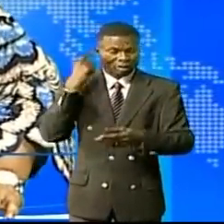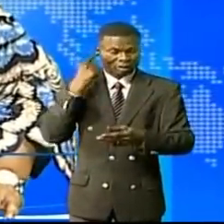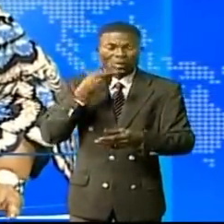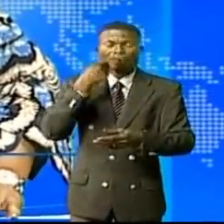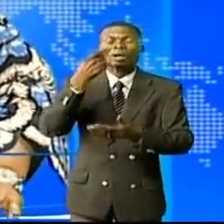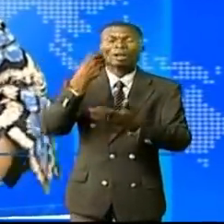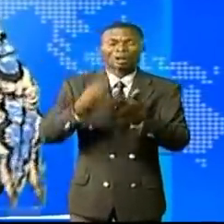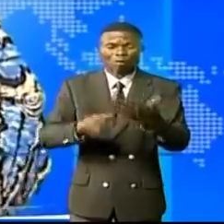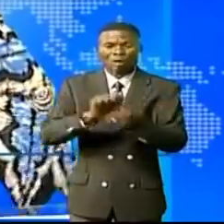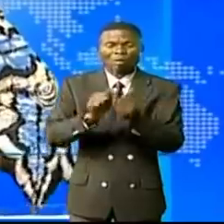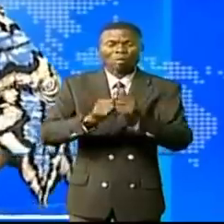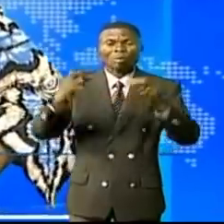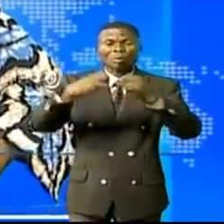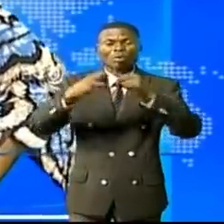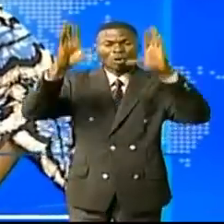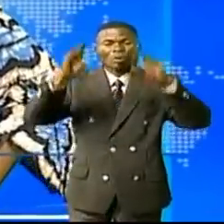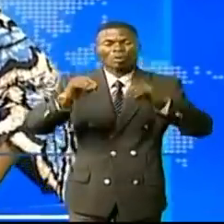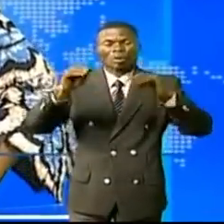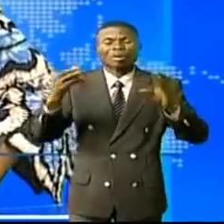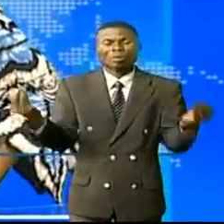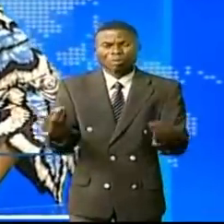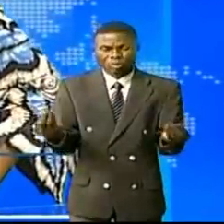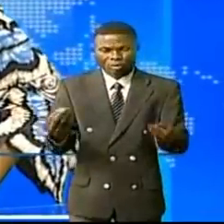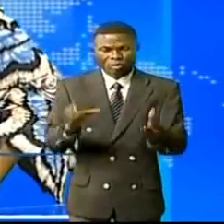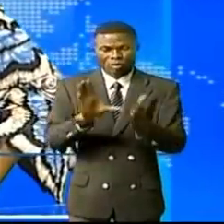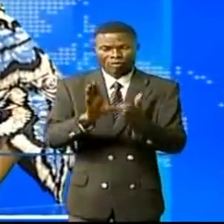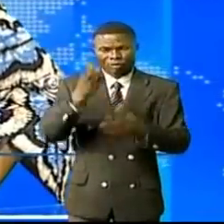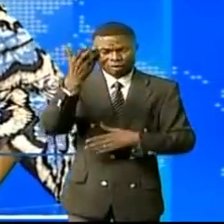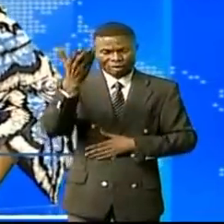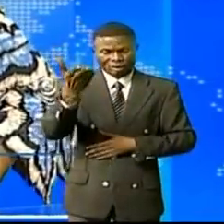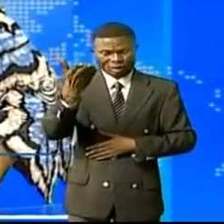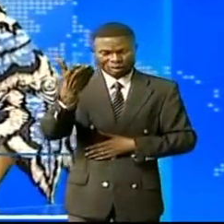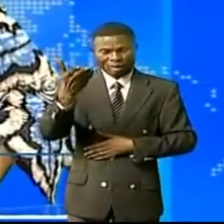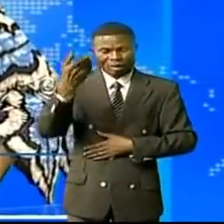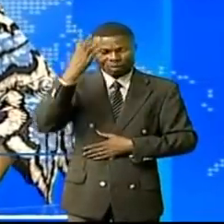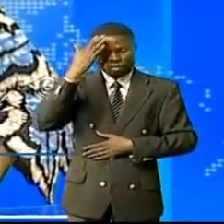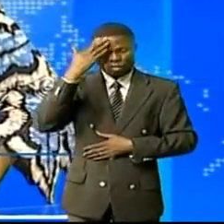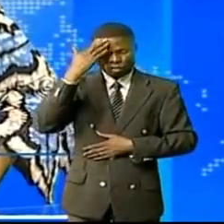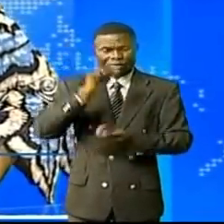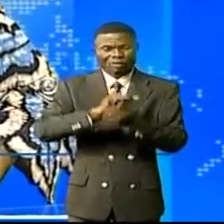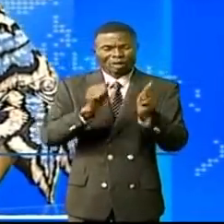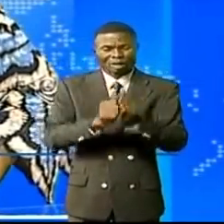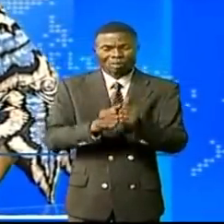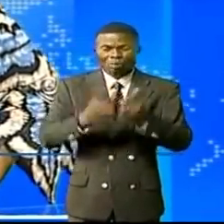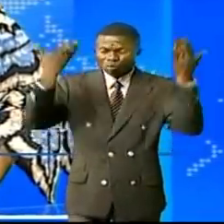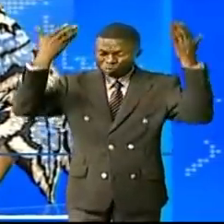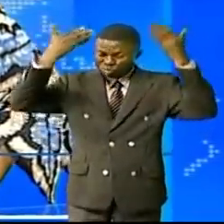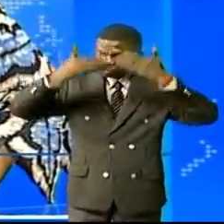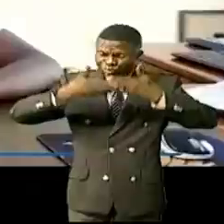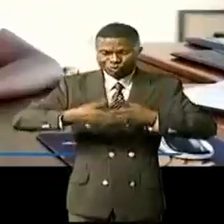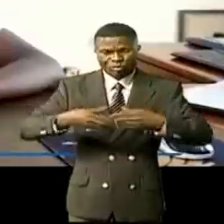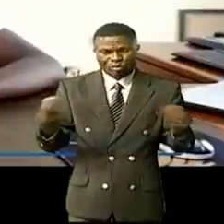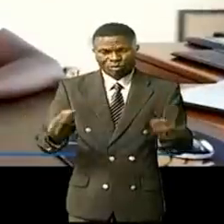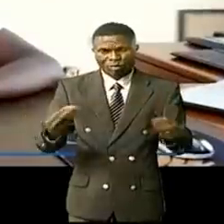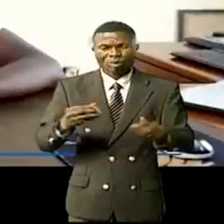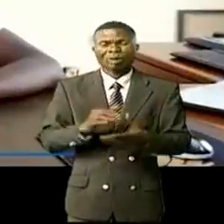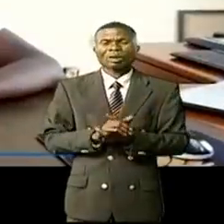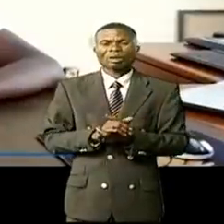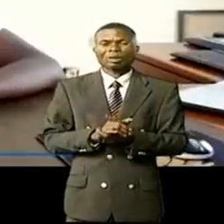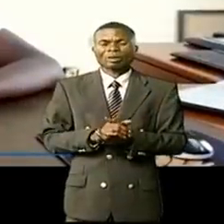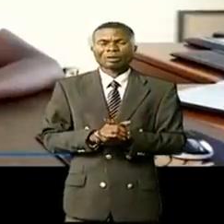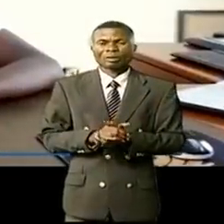Henri Makap Amouteb, directeur de production Ouest au micro de Yvette Makuntima. On